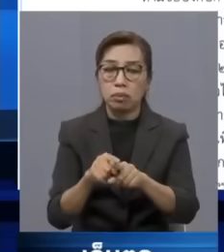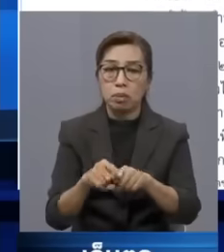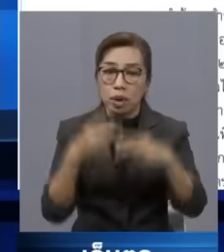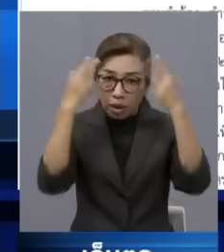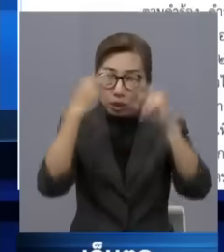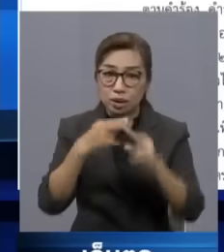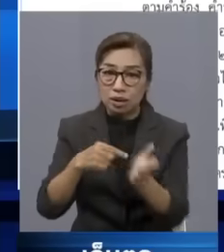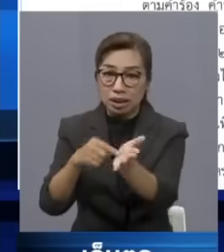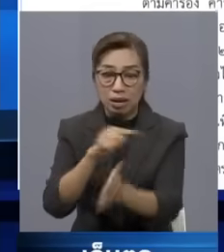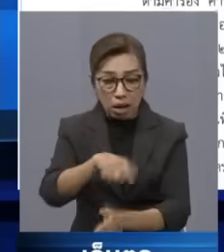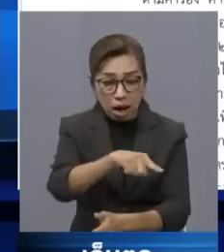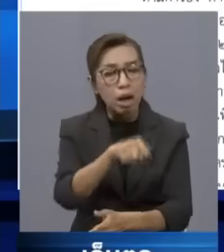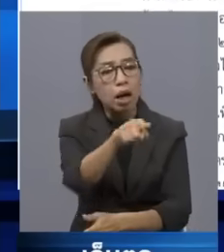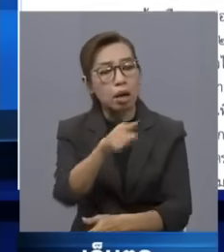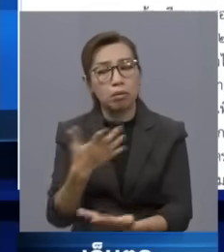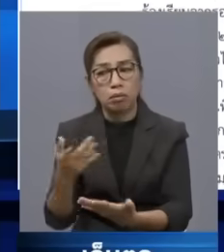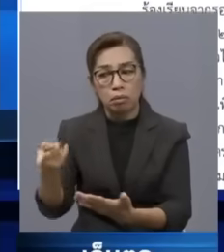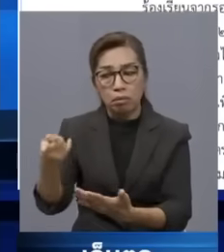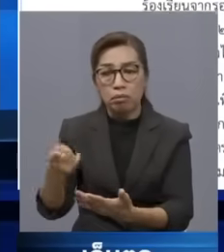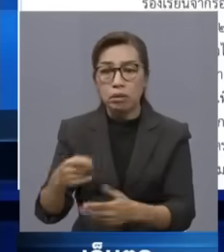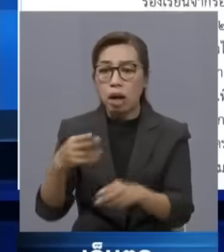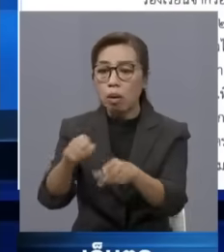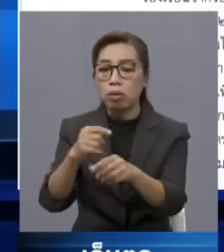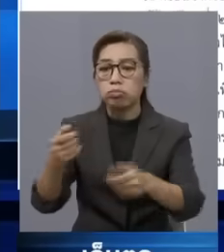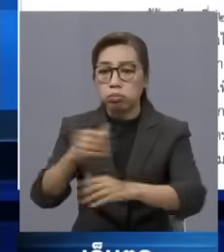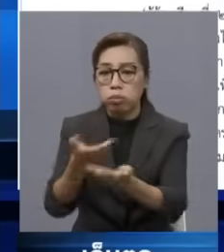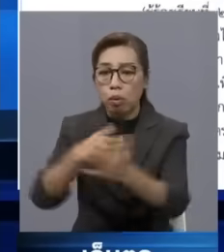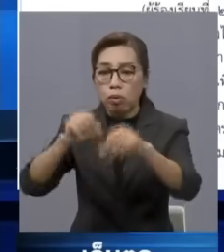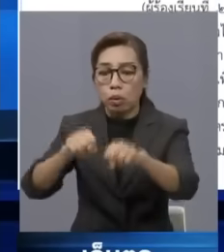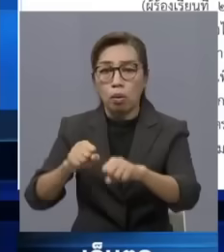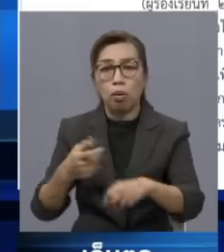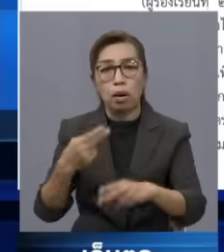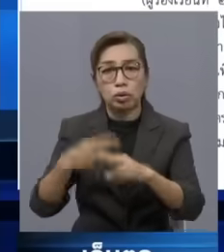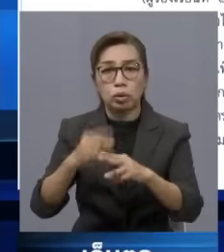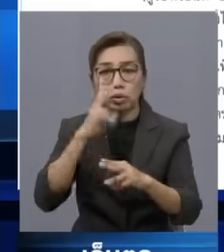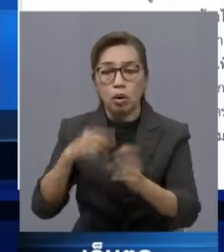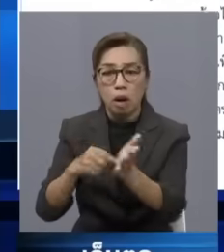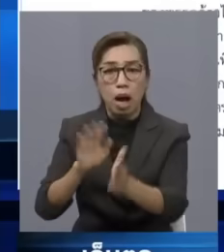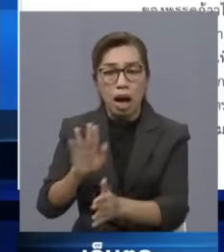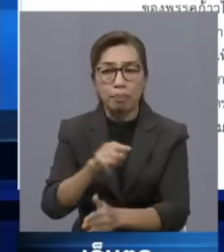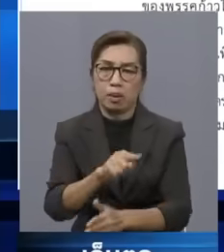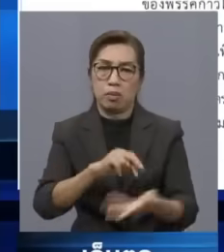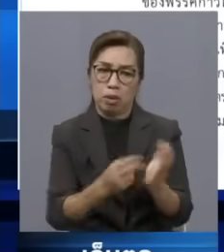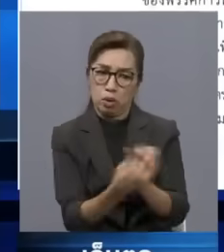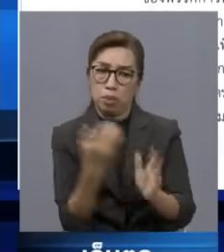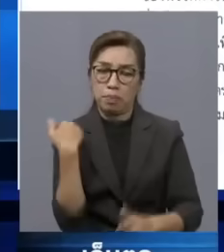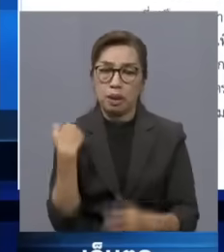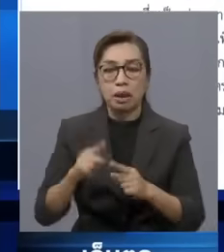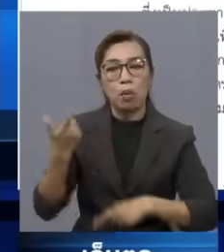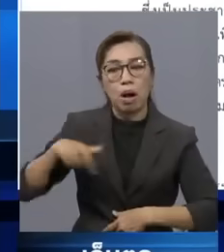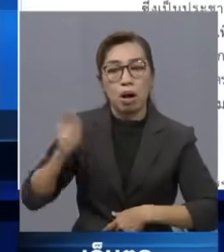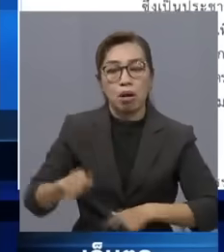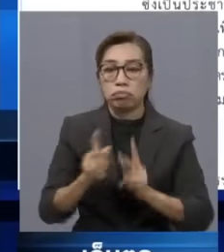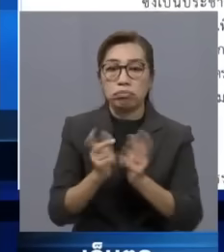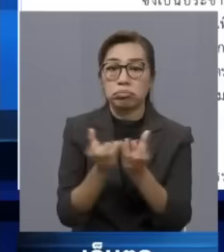ผู้ที่กระทบสิทธิ์หรือเปล่าแต่ทั้งนี้ศาลก็มีมติออกมาว่าไม่รับคำร้องนะครับคราวนี้ดูเหมือนว่ามติที่ไม่รับความร้อนมันก็ทำ